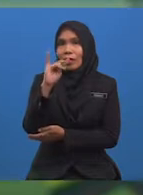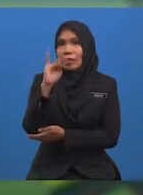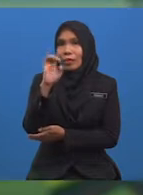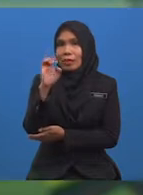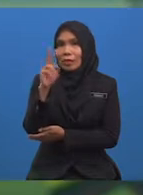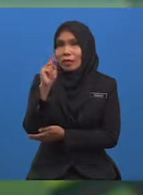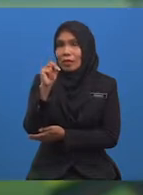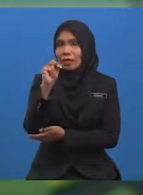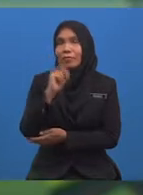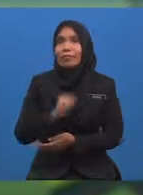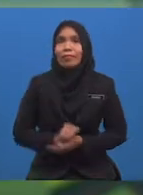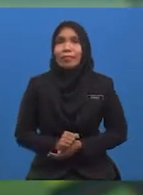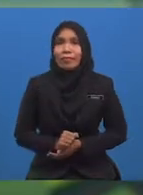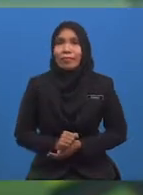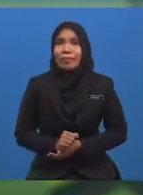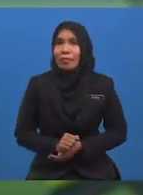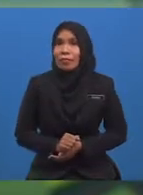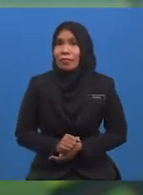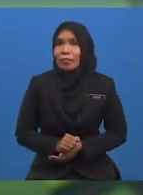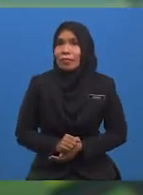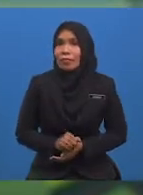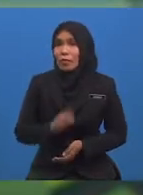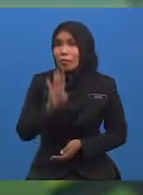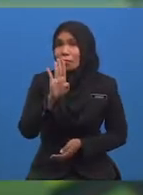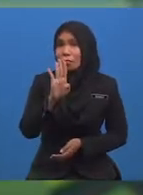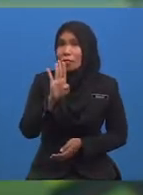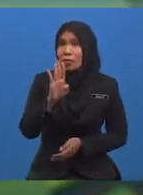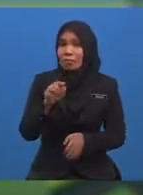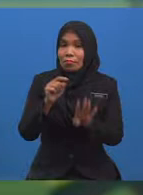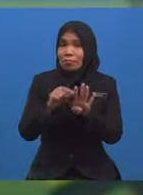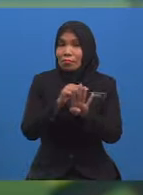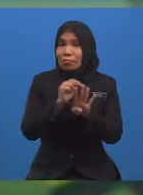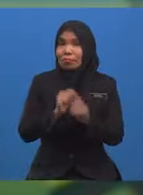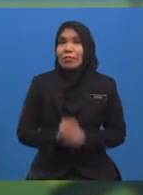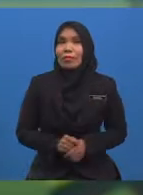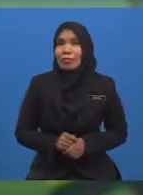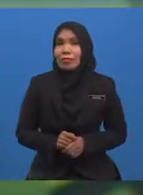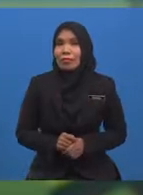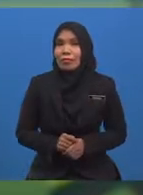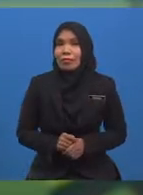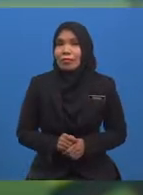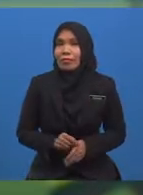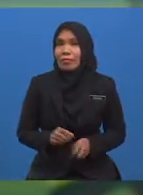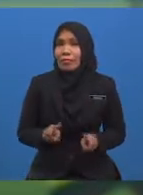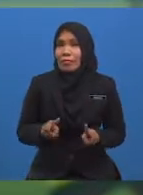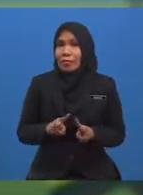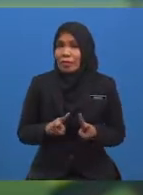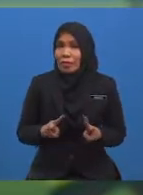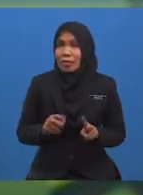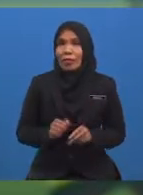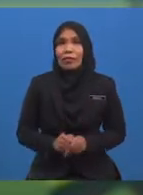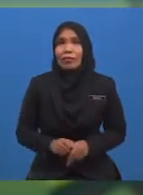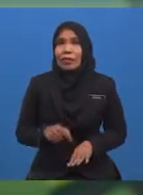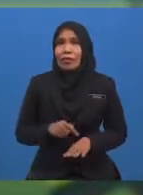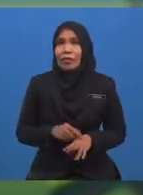Keempat-empat keperluan asas ini amat diperlukan oleh tumbuhan untuk memastikan tumbuhan